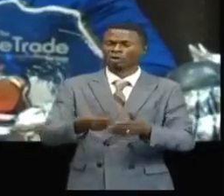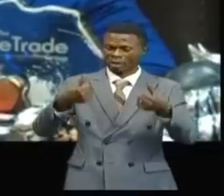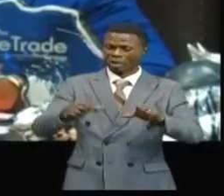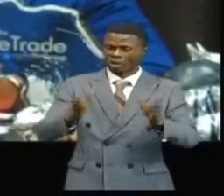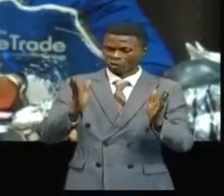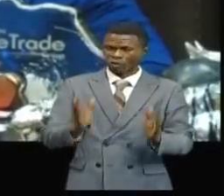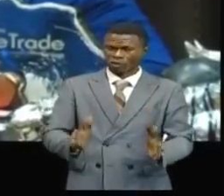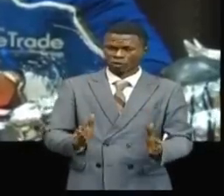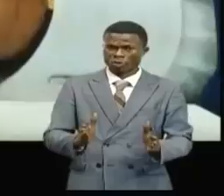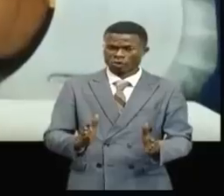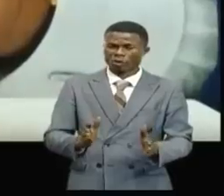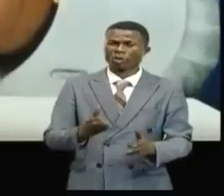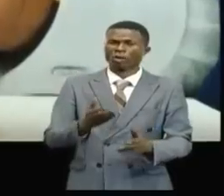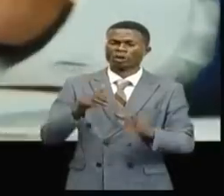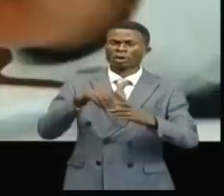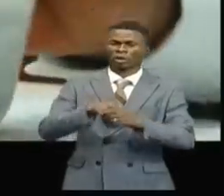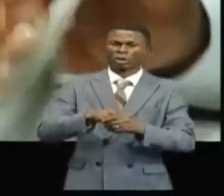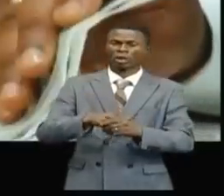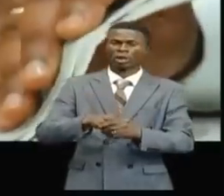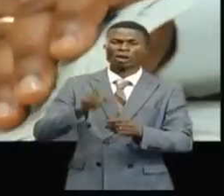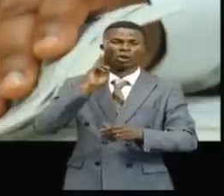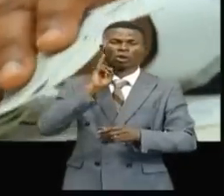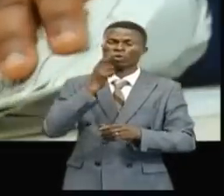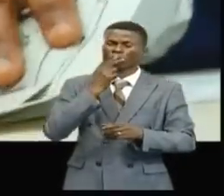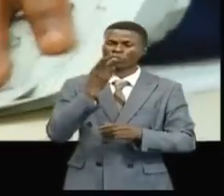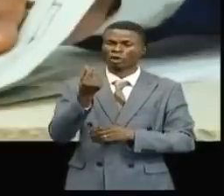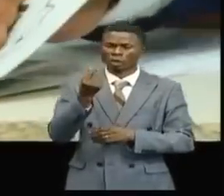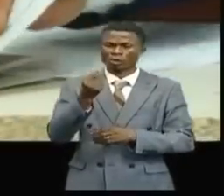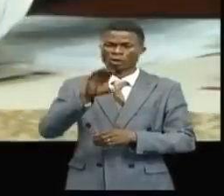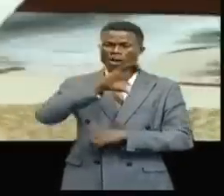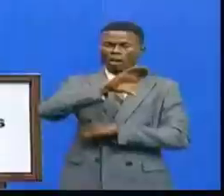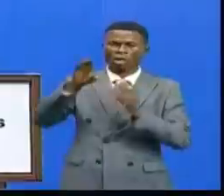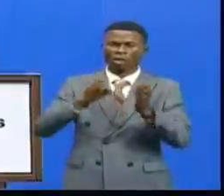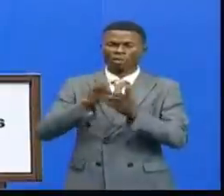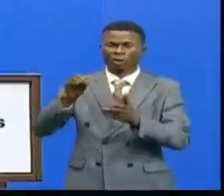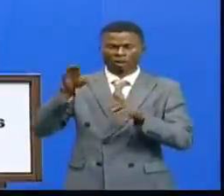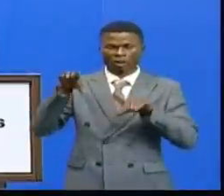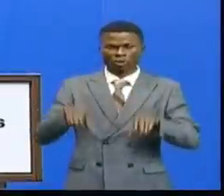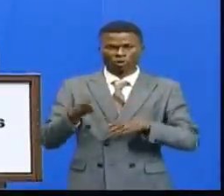définitive et exclusive à l'hôtel de monnaie de la Banque centrale du Congo.